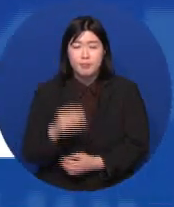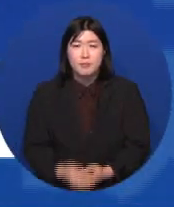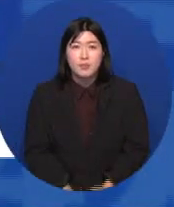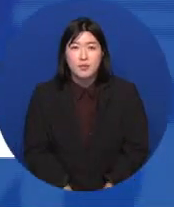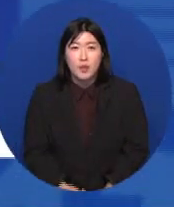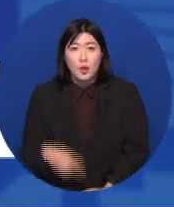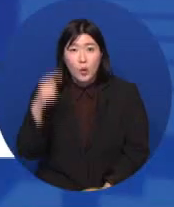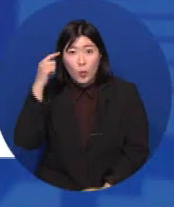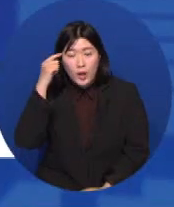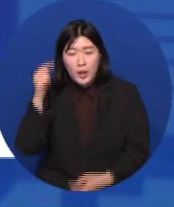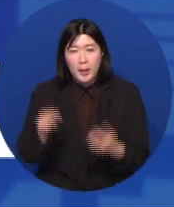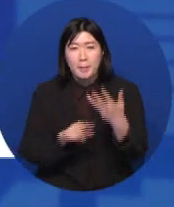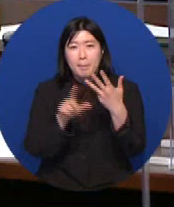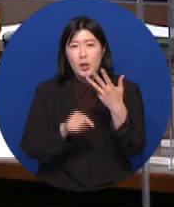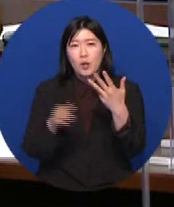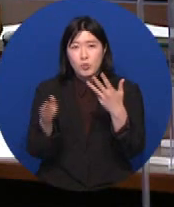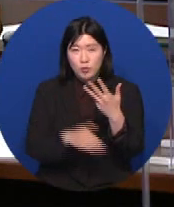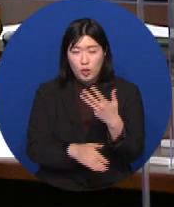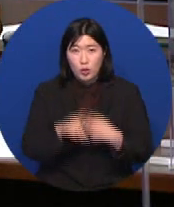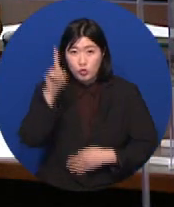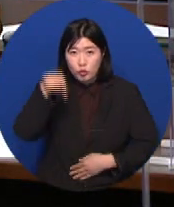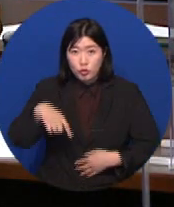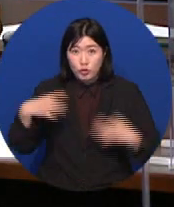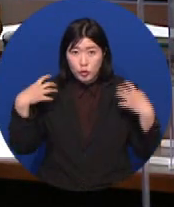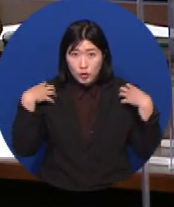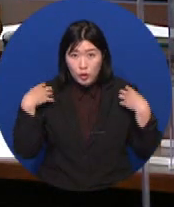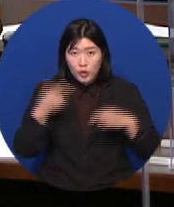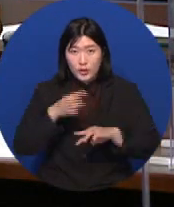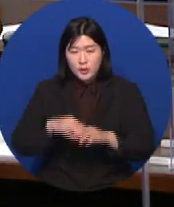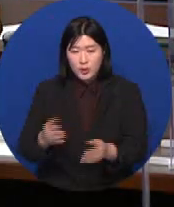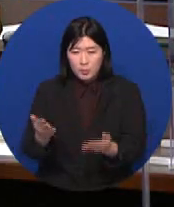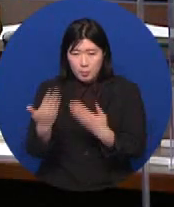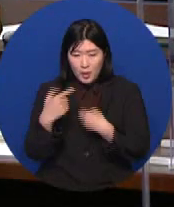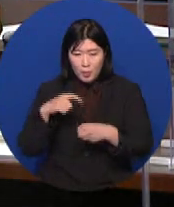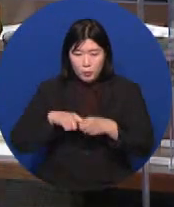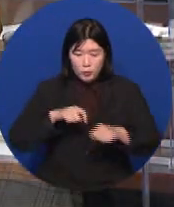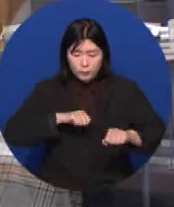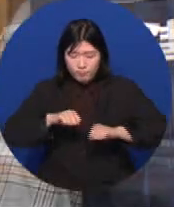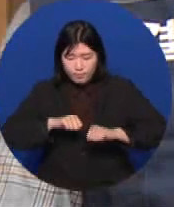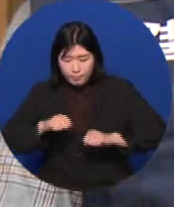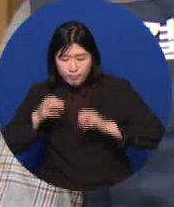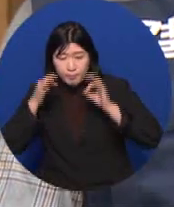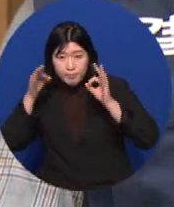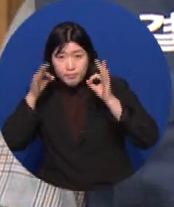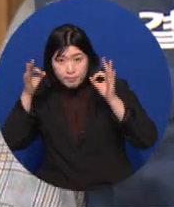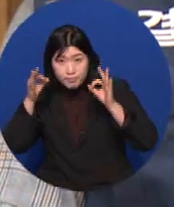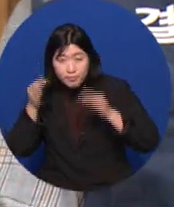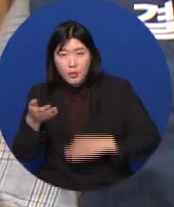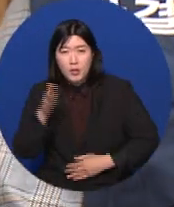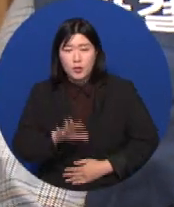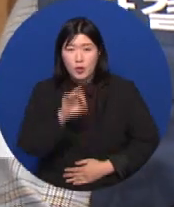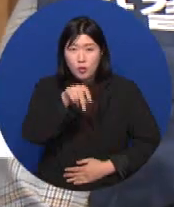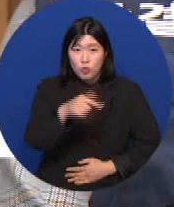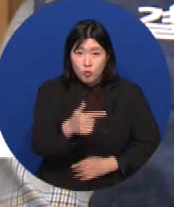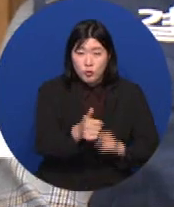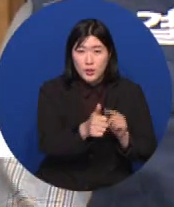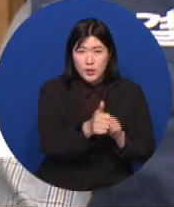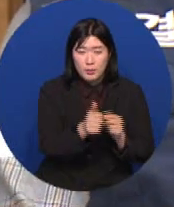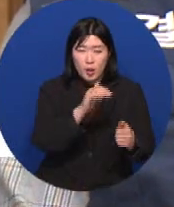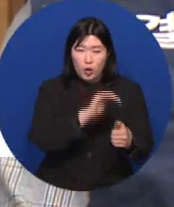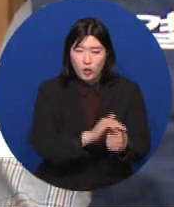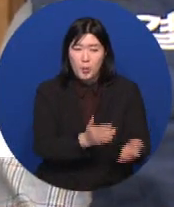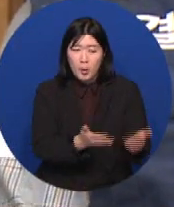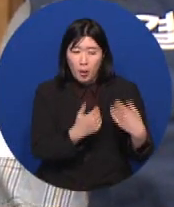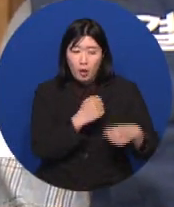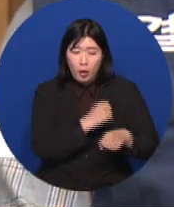대전시는 지난해 8월부터 가칭 항공우주청 대전 유치를 추진해왔는데 최근 국민의힘 윤석열 후보가 경남 지역에